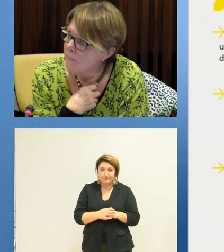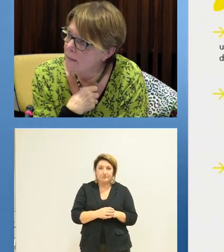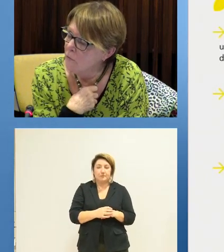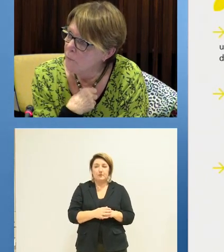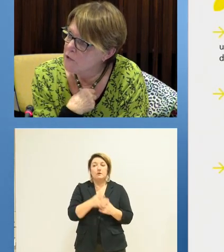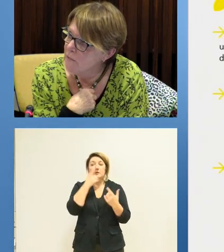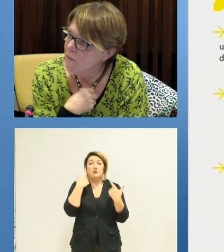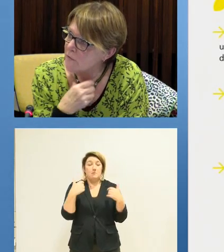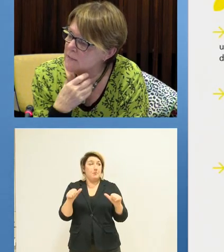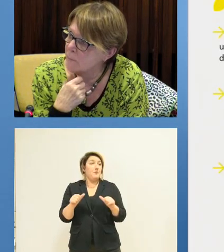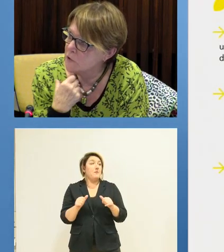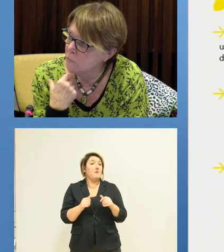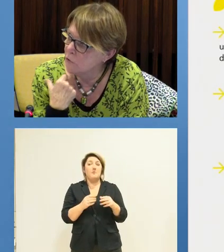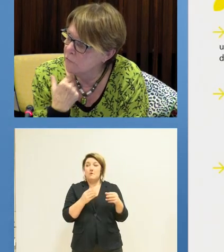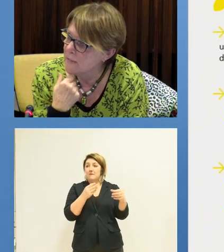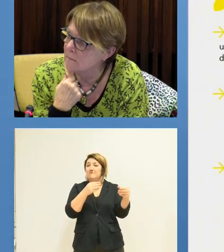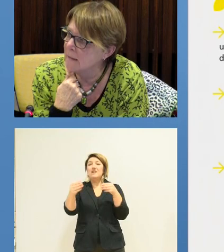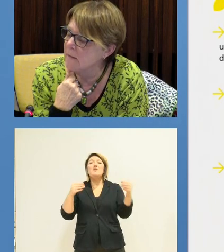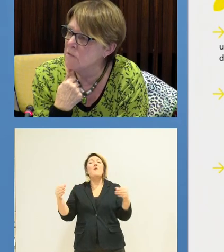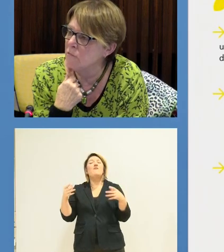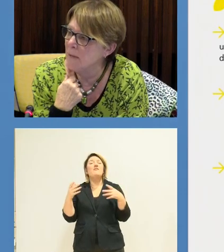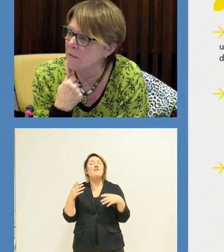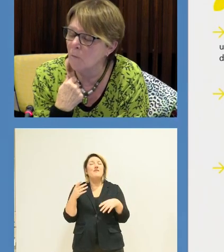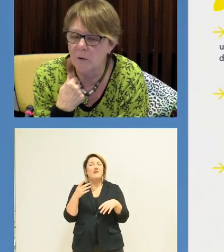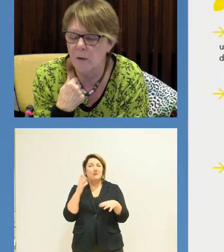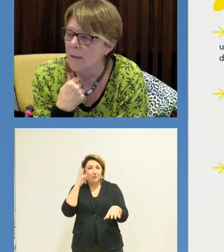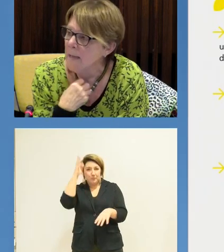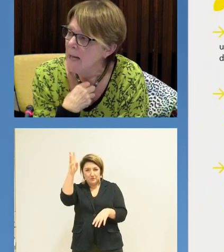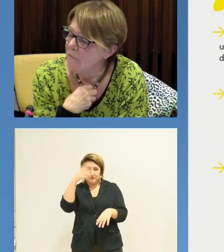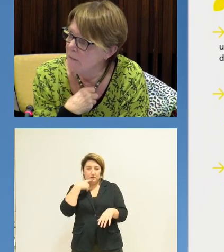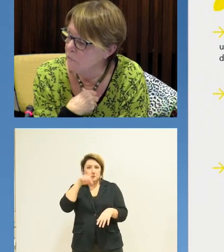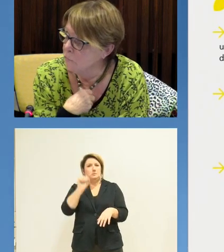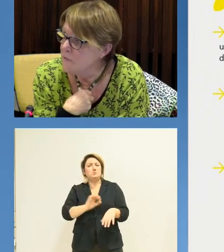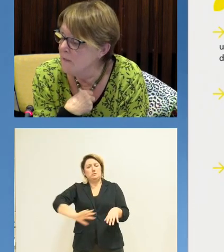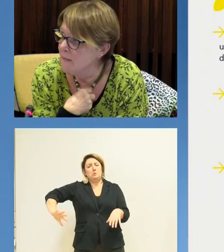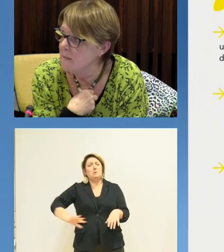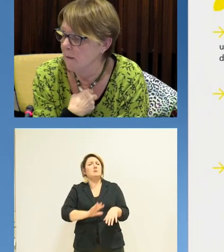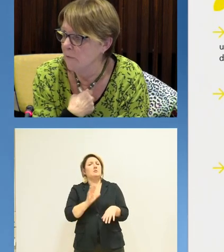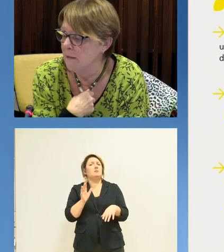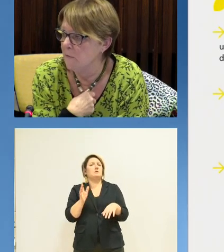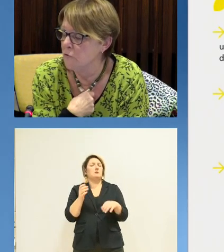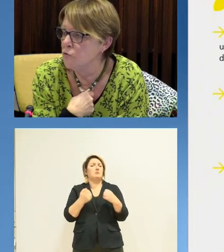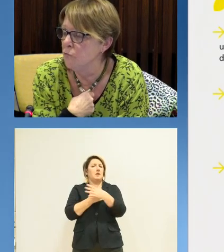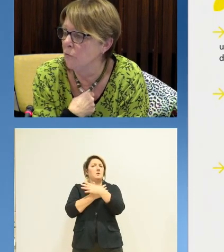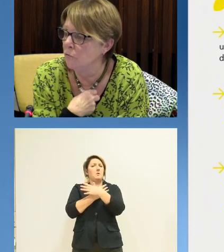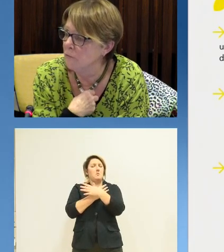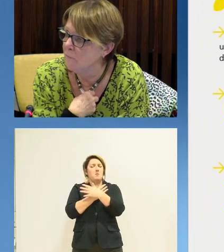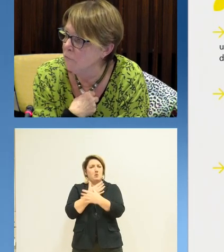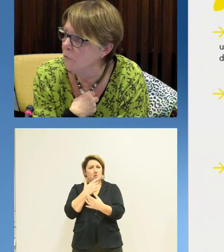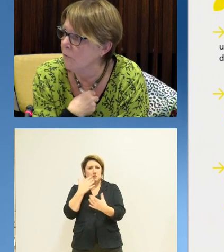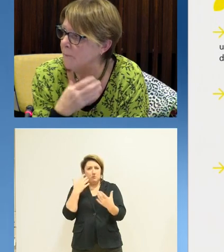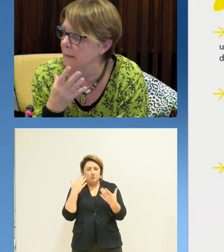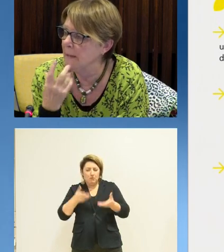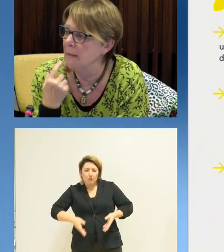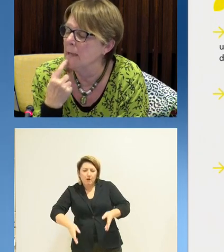voit bien que le projet de villeneuve c'est un projet au coeur de la centralité sud de la métropole avec tout ce qui va s'y dérouler sur toute